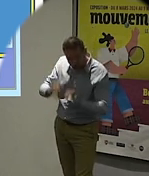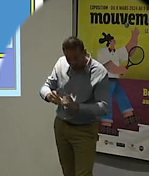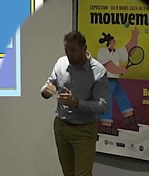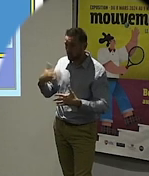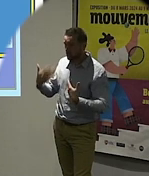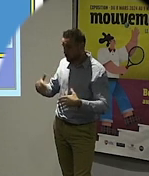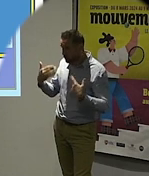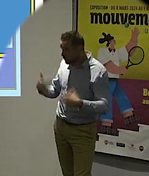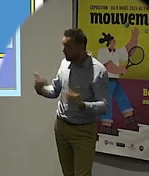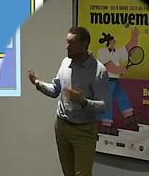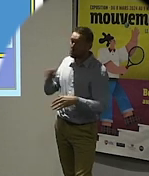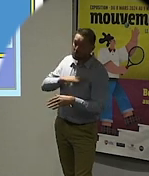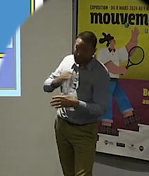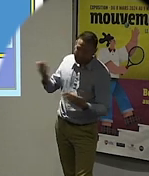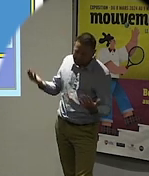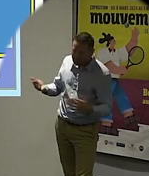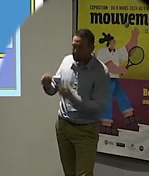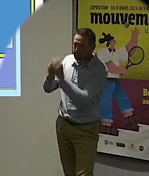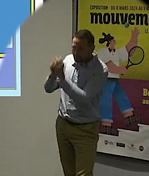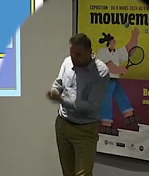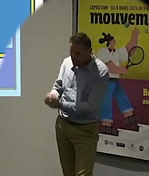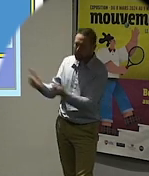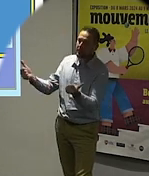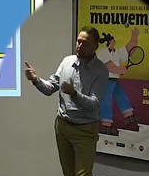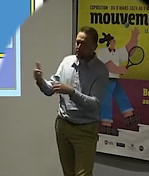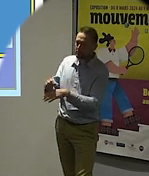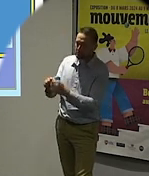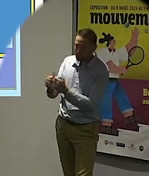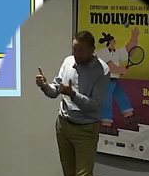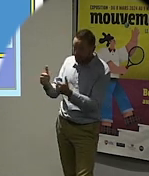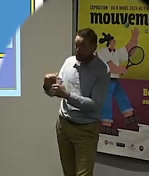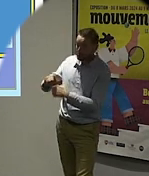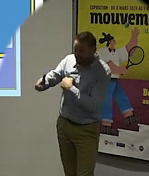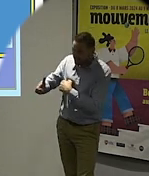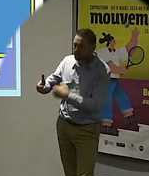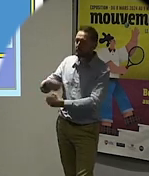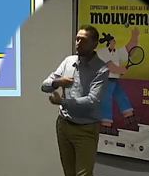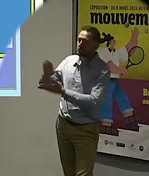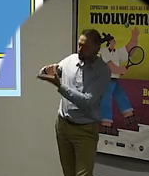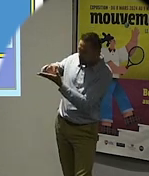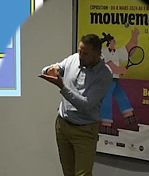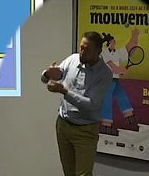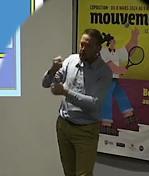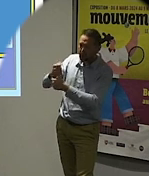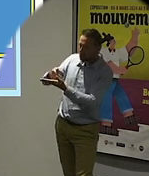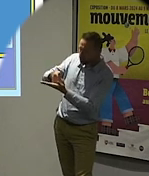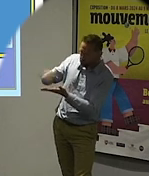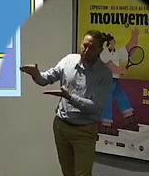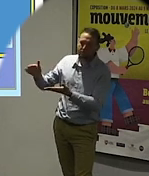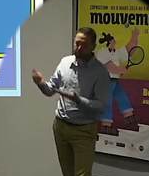suite à une séparation puis un licenciement. Donc voilà, des difficultés de la vie.